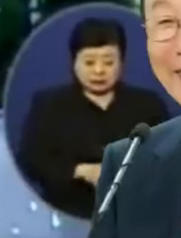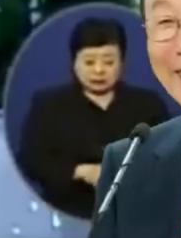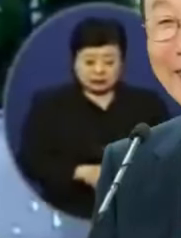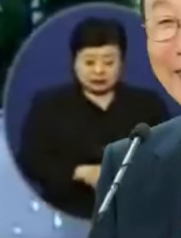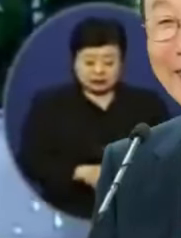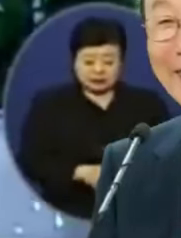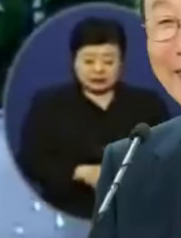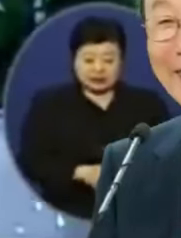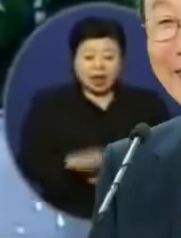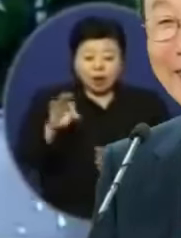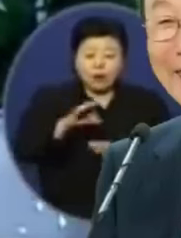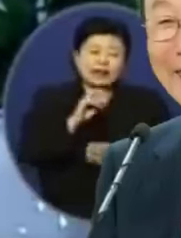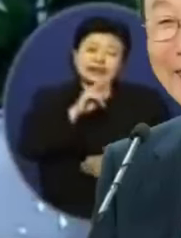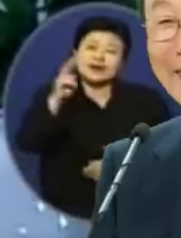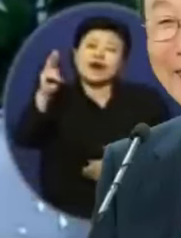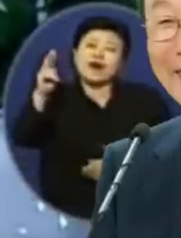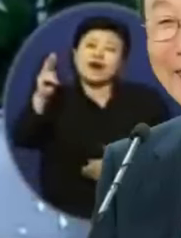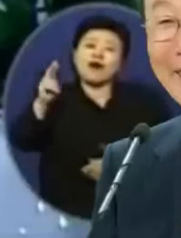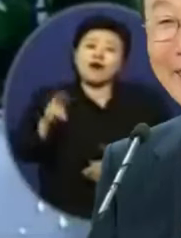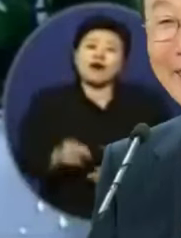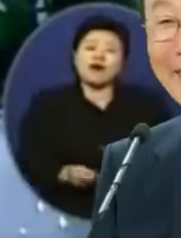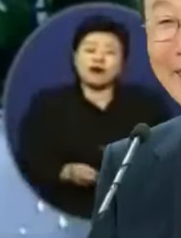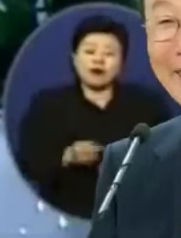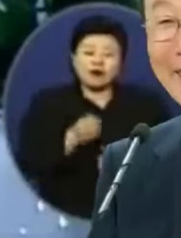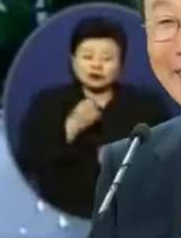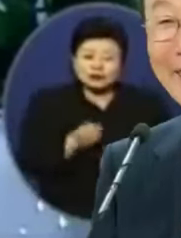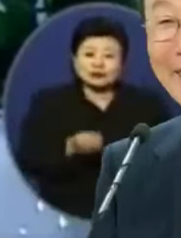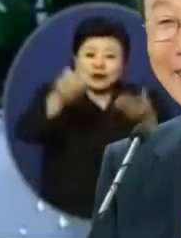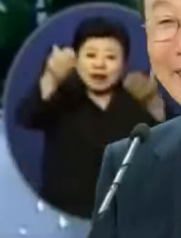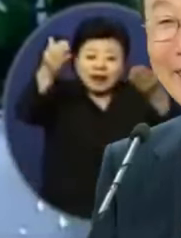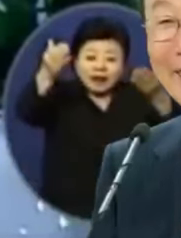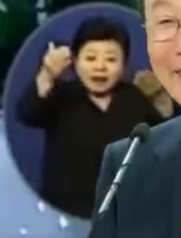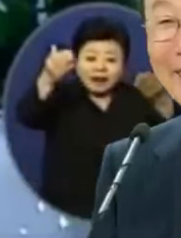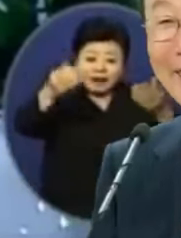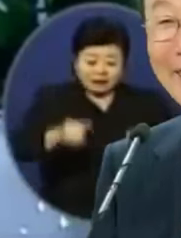곧장 그 안에서 왕이여 만세수를 하옵소서. 아이고 살았구나.